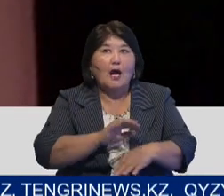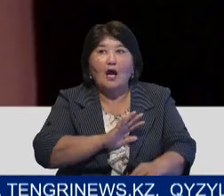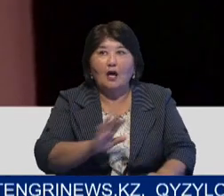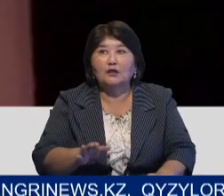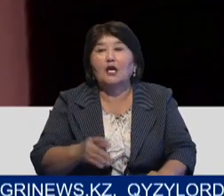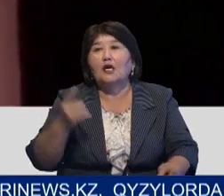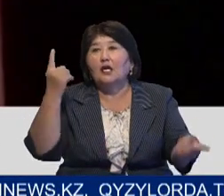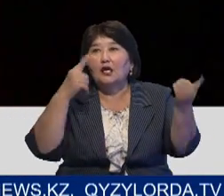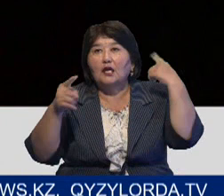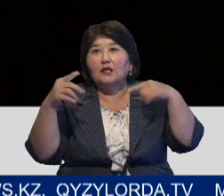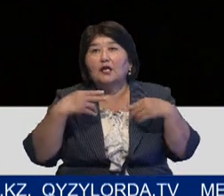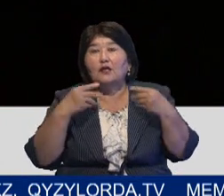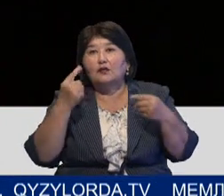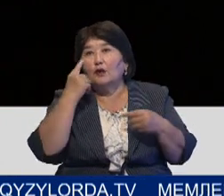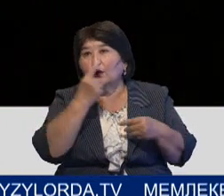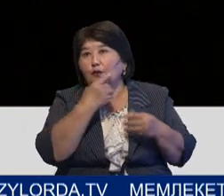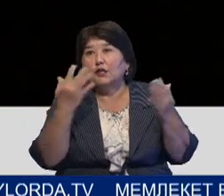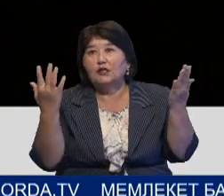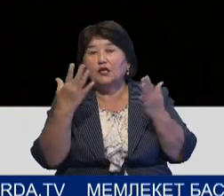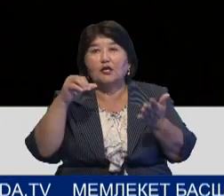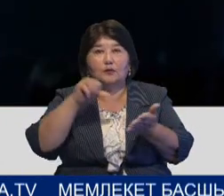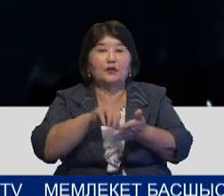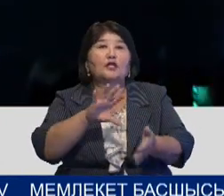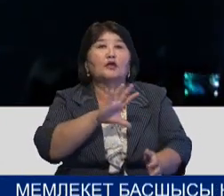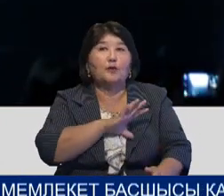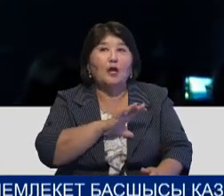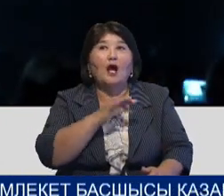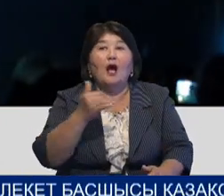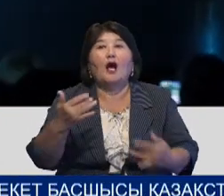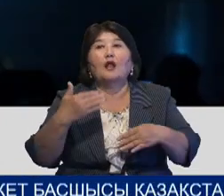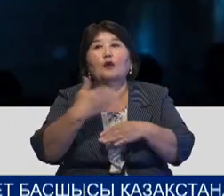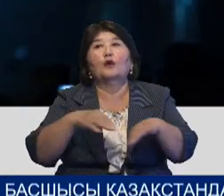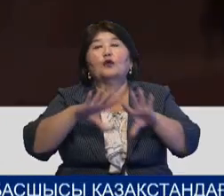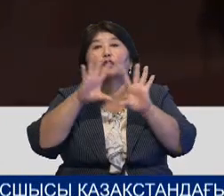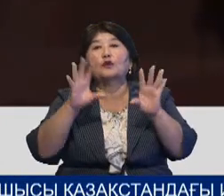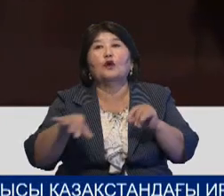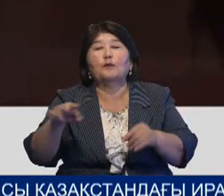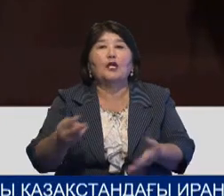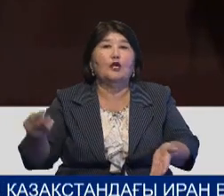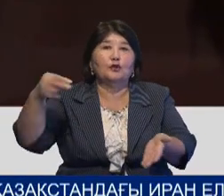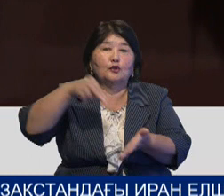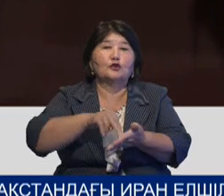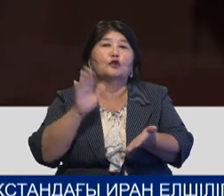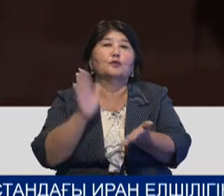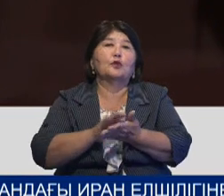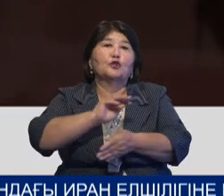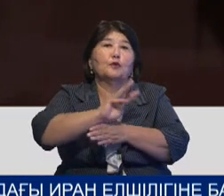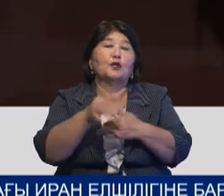жоқ. Шығармаға елтіп, көз жасына ерік бергендері де болды. Ал қойылым соңында барлығы тік тұрып қошемет